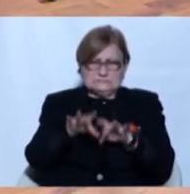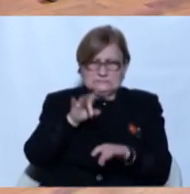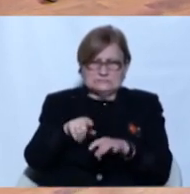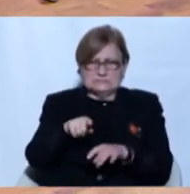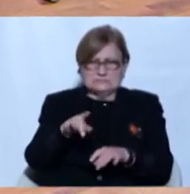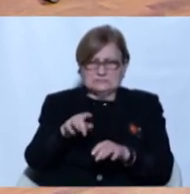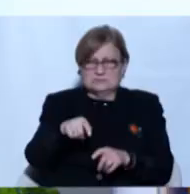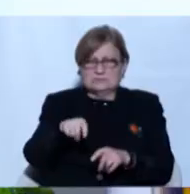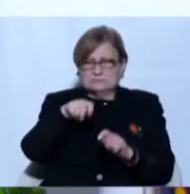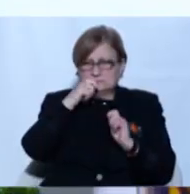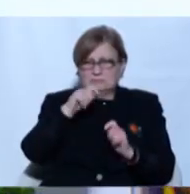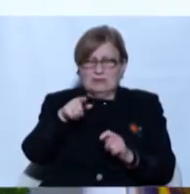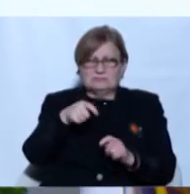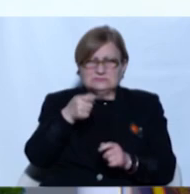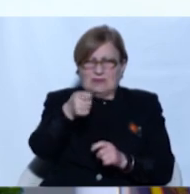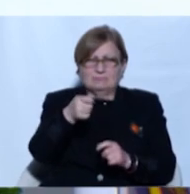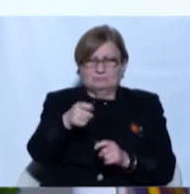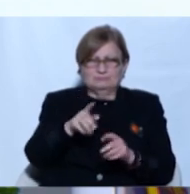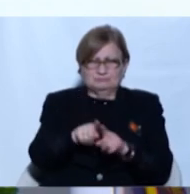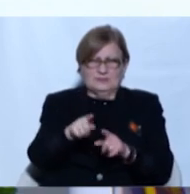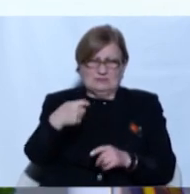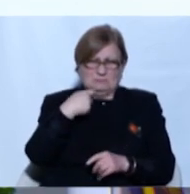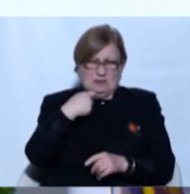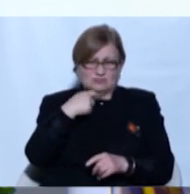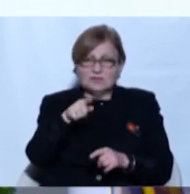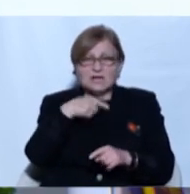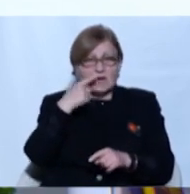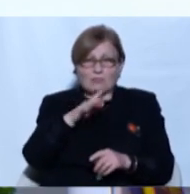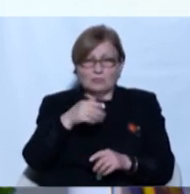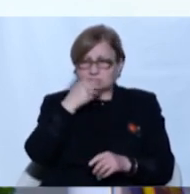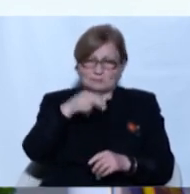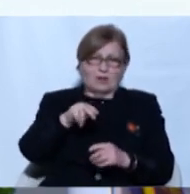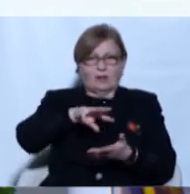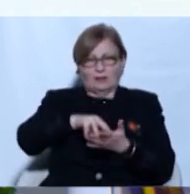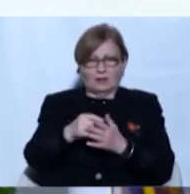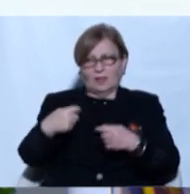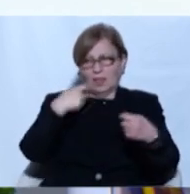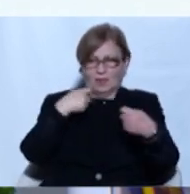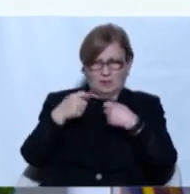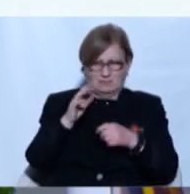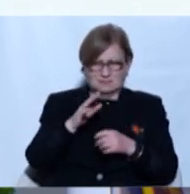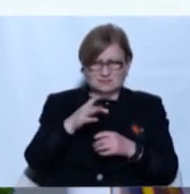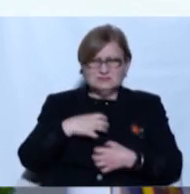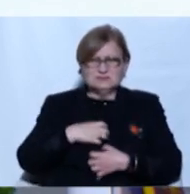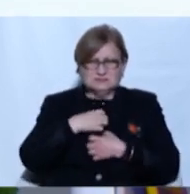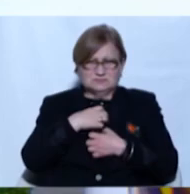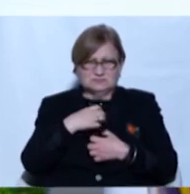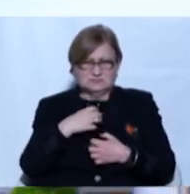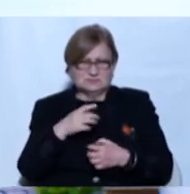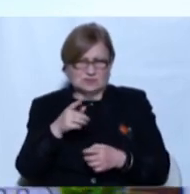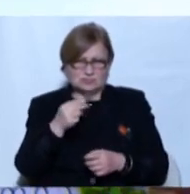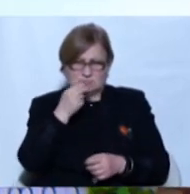როიტყვიან მტერმადალია დამაზე ამბობს ესე იგი და არა იმ ხინკლის წვენზე თქვი რომ აგრერი გართ პატის შემთხვევაში